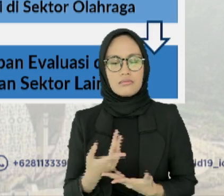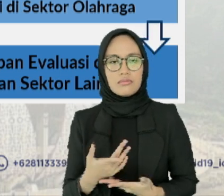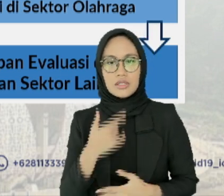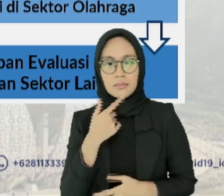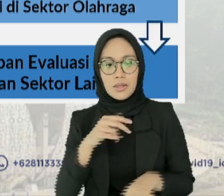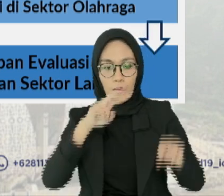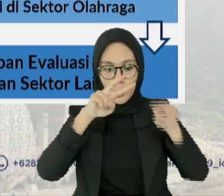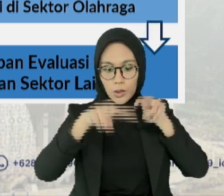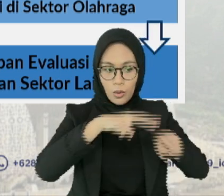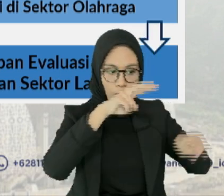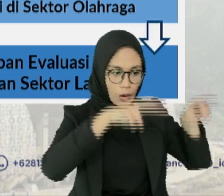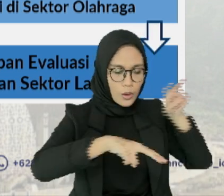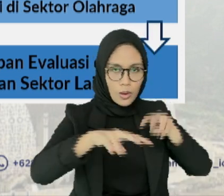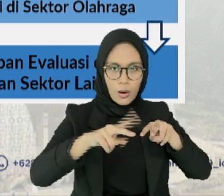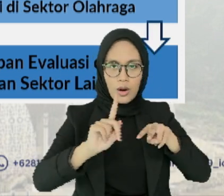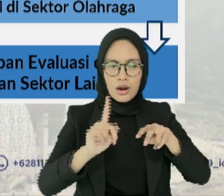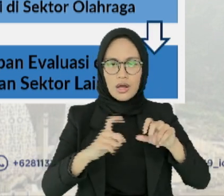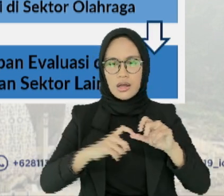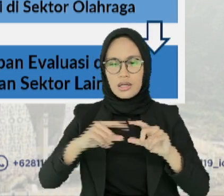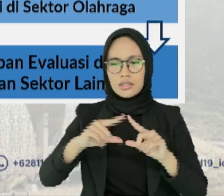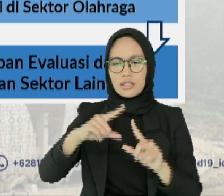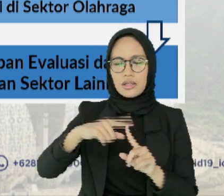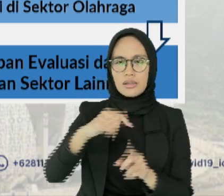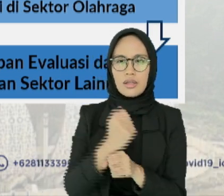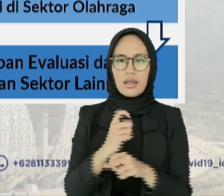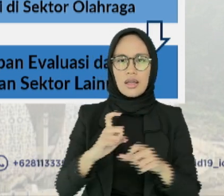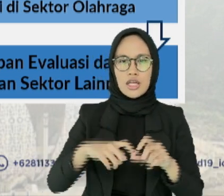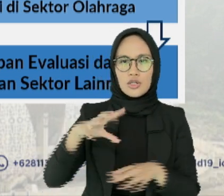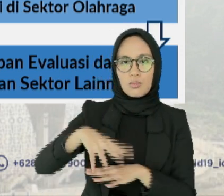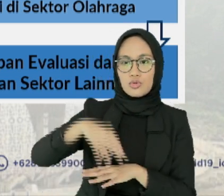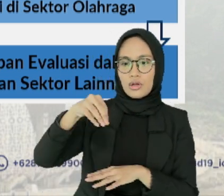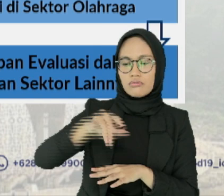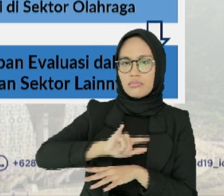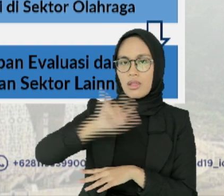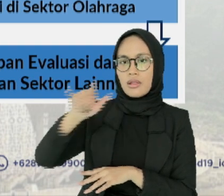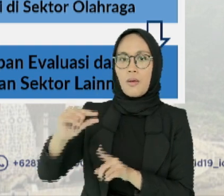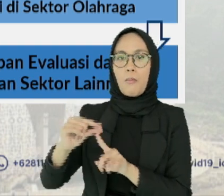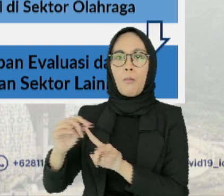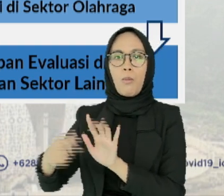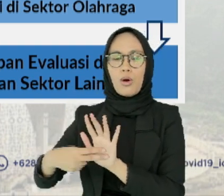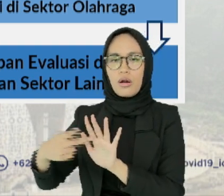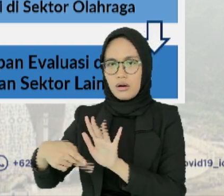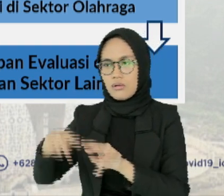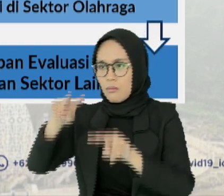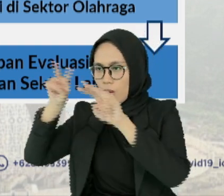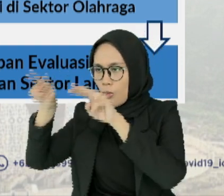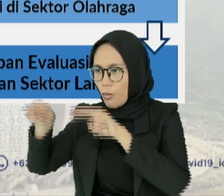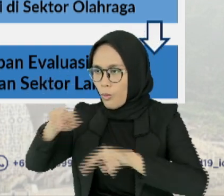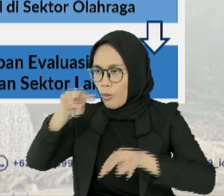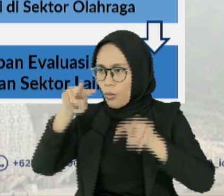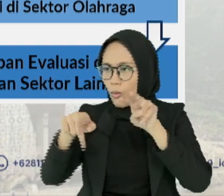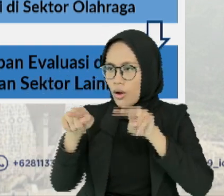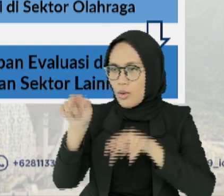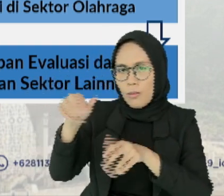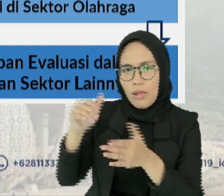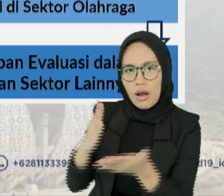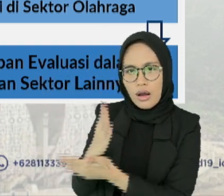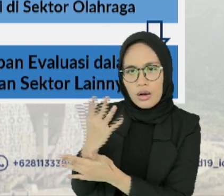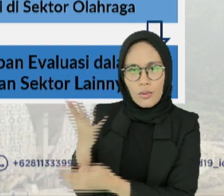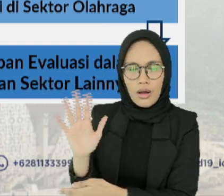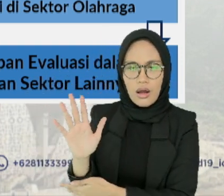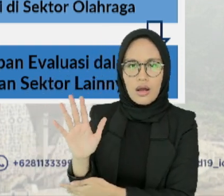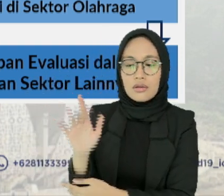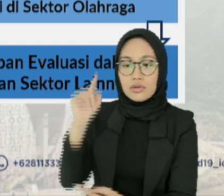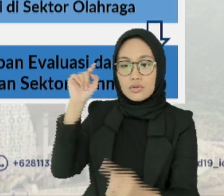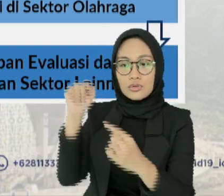oleh tim asistensi dari Satgas coffee 1901 yang diterjunkan langsung ke daerah Hal ini dilakukan untuk